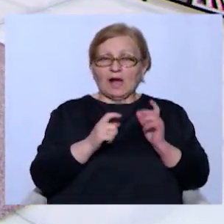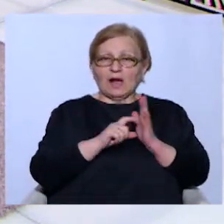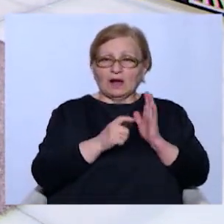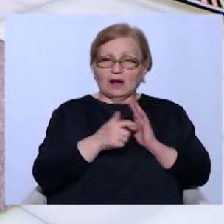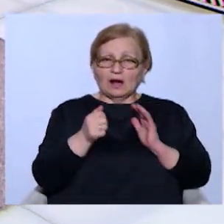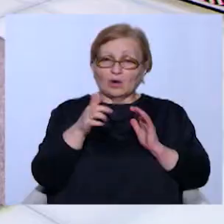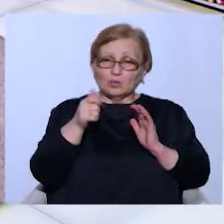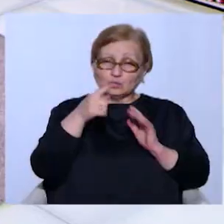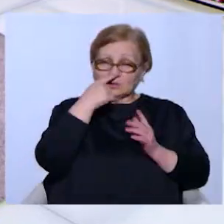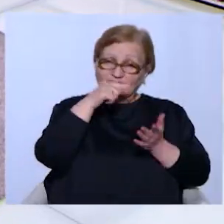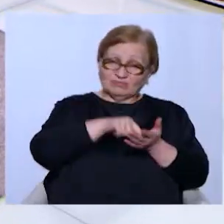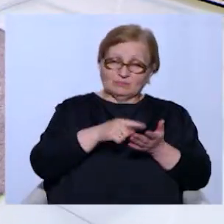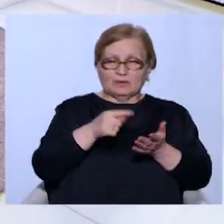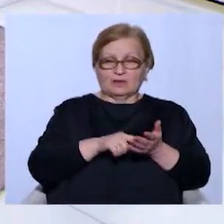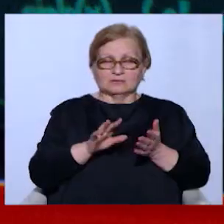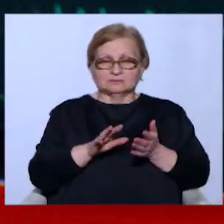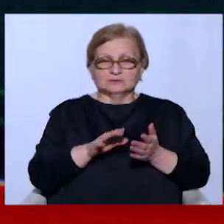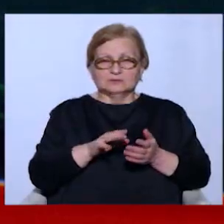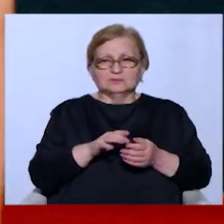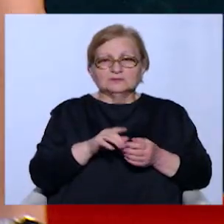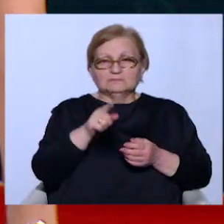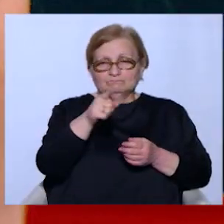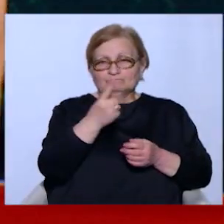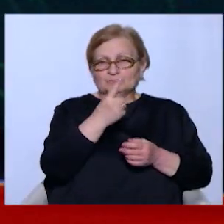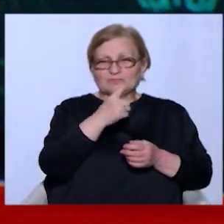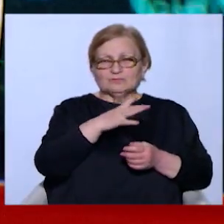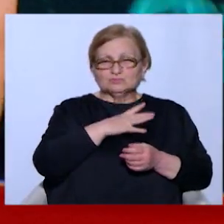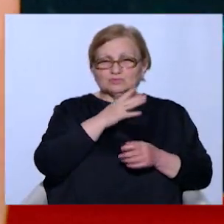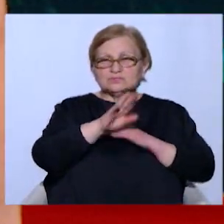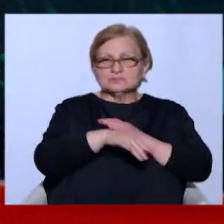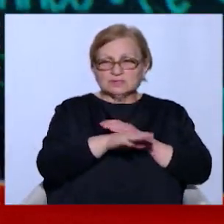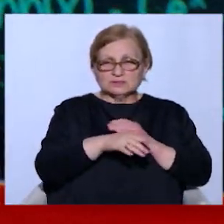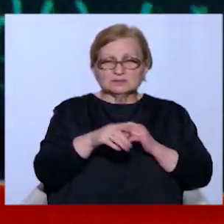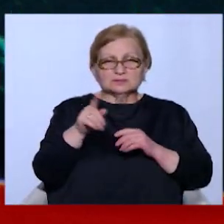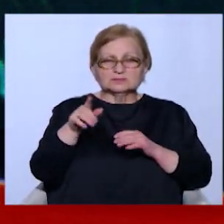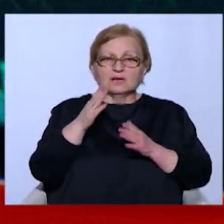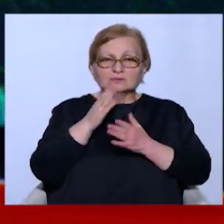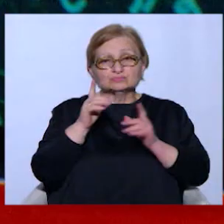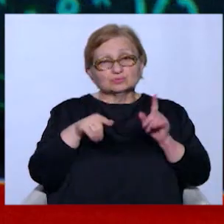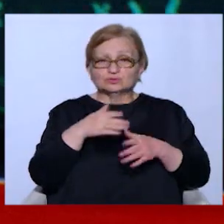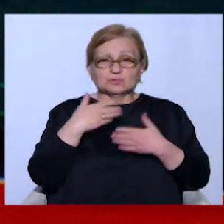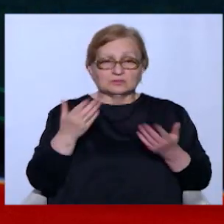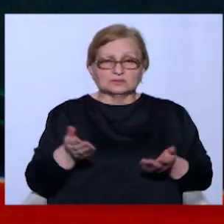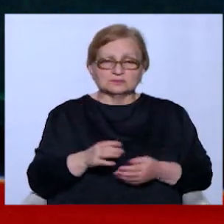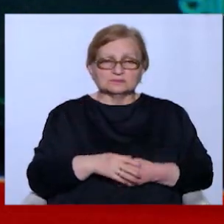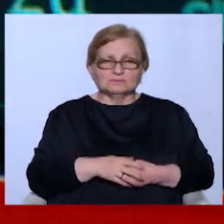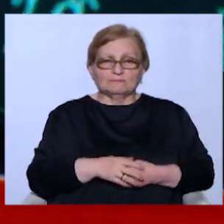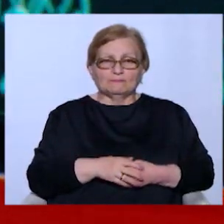არის ცარიელი სიმრავლეა, როგორც ამ შემთხვევაში, პირველი მაგალითის შემთხვევაში, მაგრამ ზოგჯერ არ არის ცარიელი სიმრავლე. აი